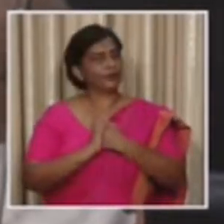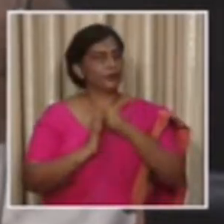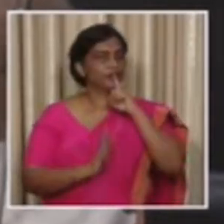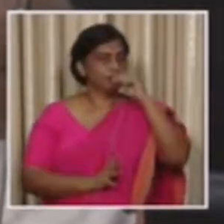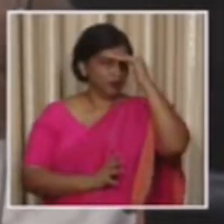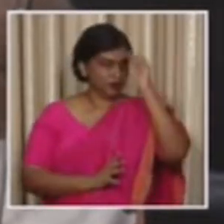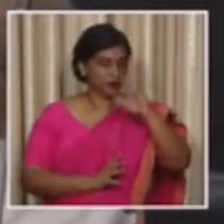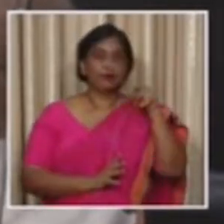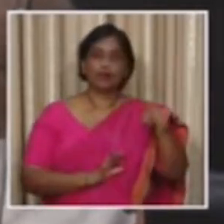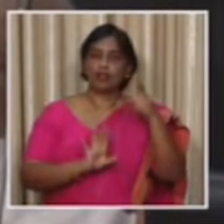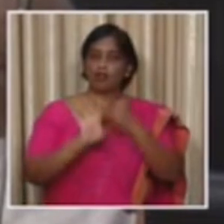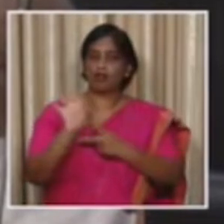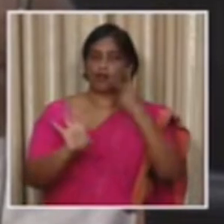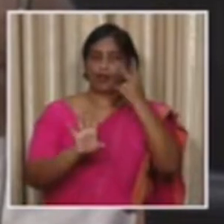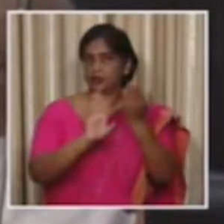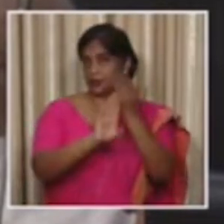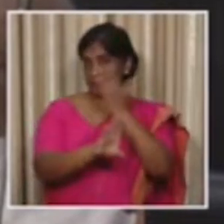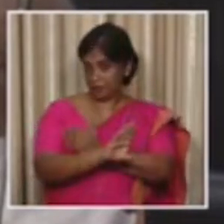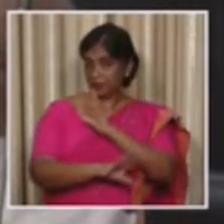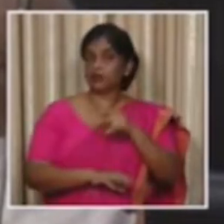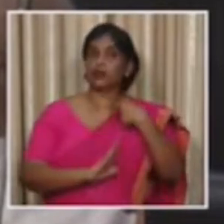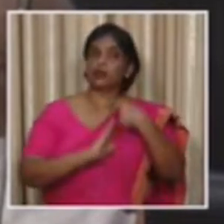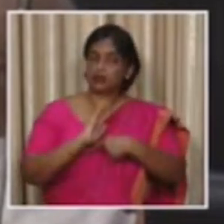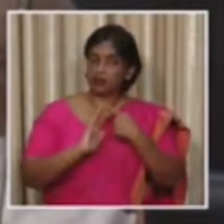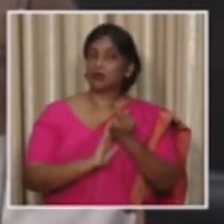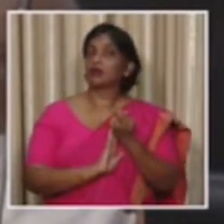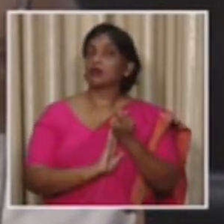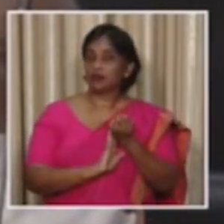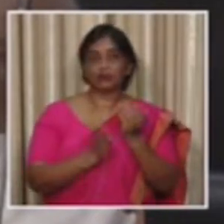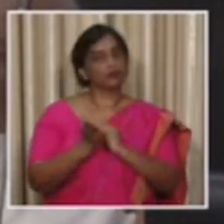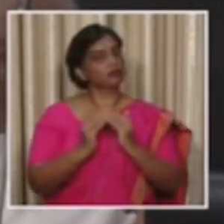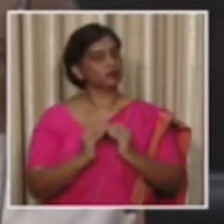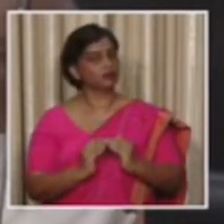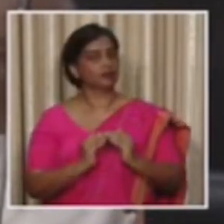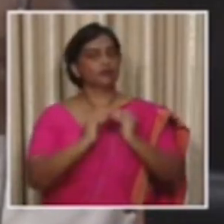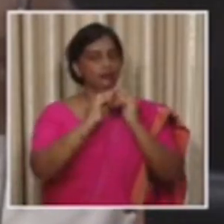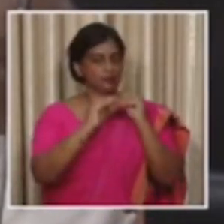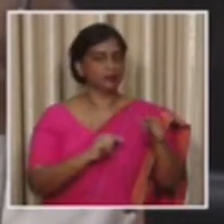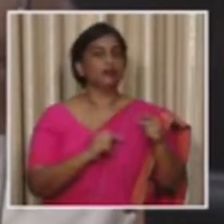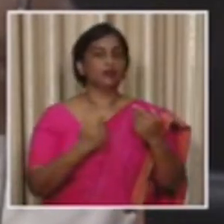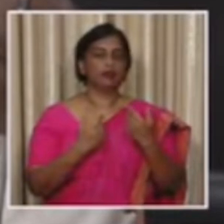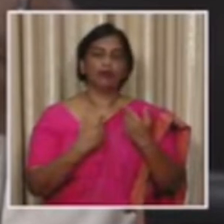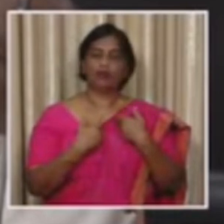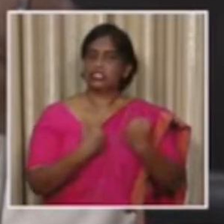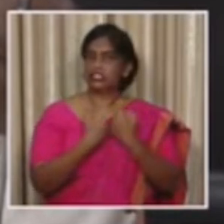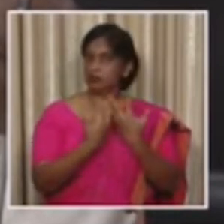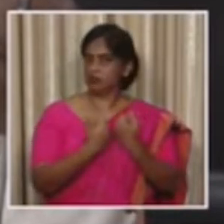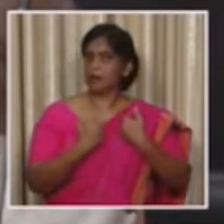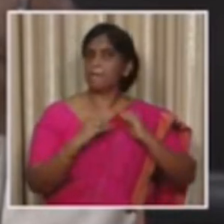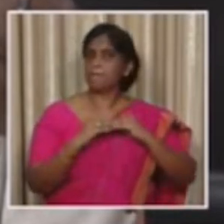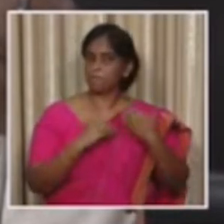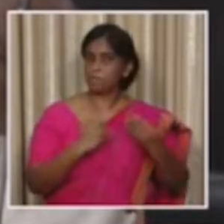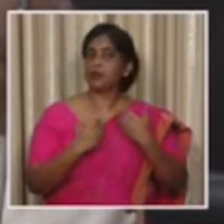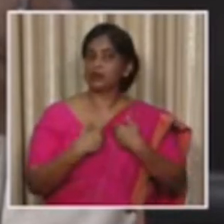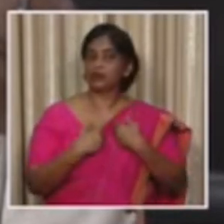කතානායකතුමනි, මීට අවුරුදු දෙකකට පමණ කලින් රටේ ආර්ථිකයේ යලි නංවාලීමේ අභියෝගය මම බාරගත්තාට පස්සේ